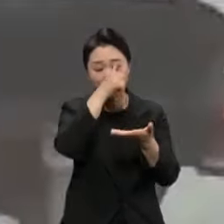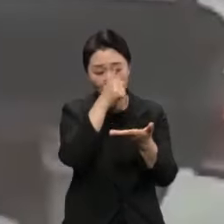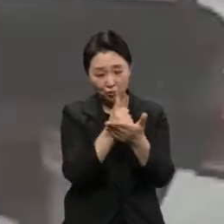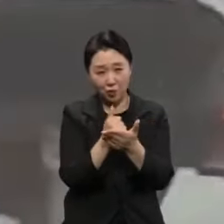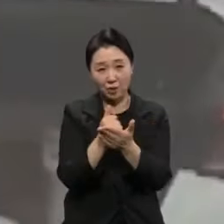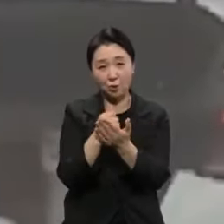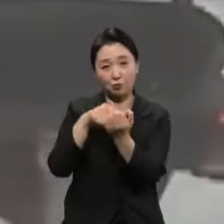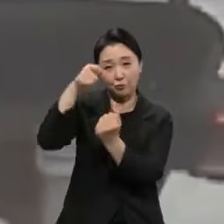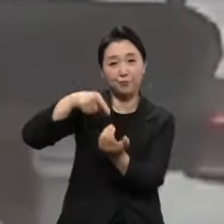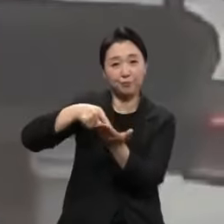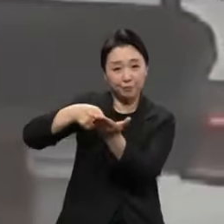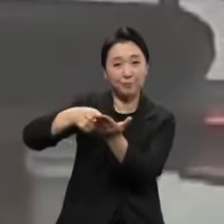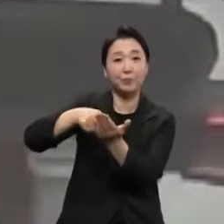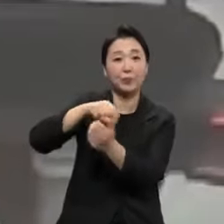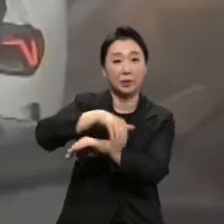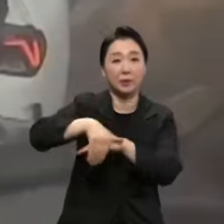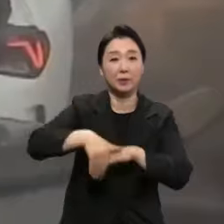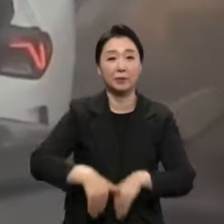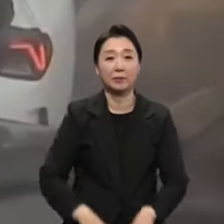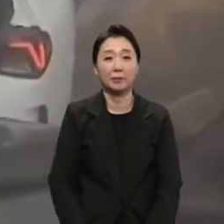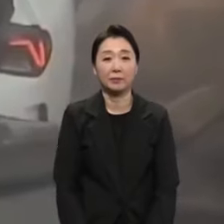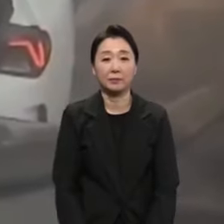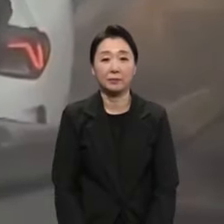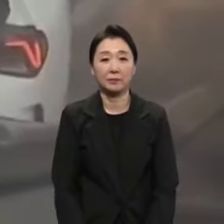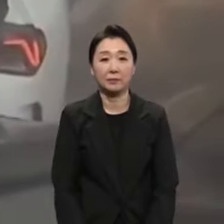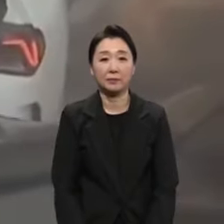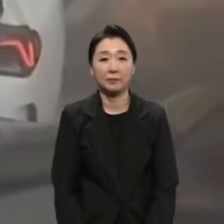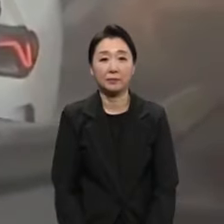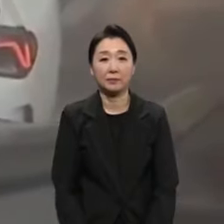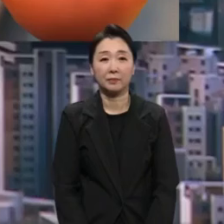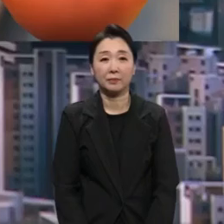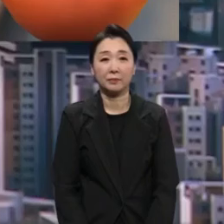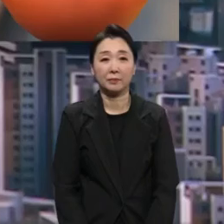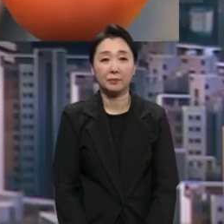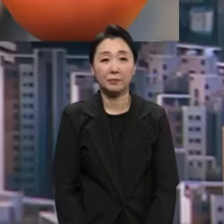구속영장을 신청할 예정입니다. JTBC 강보드립니다.